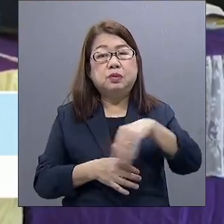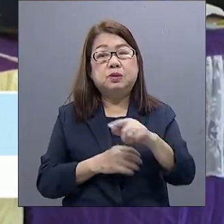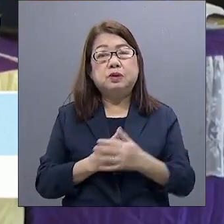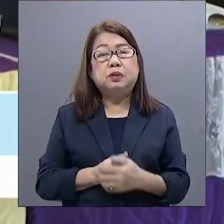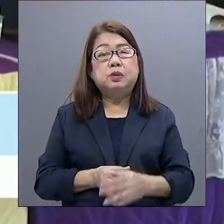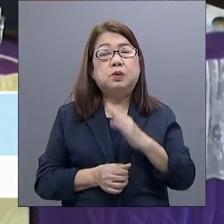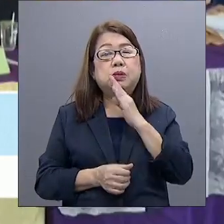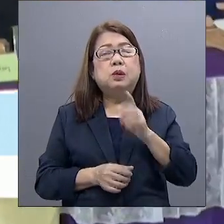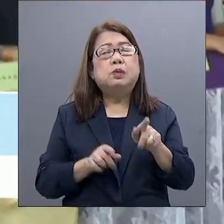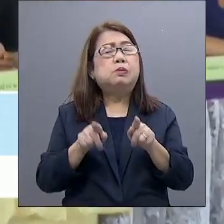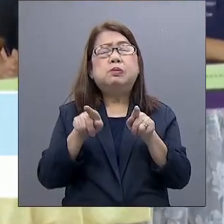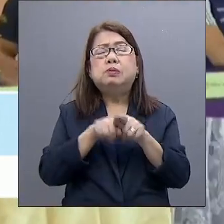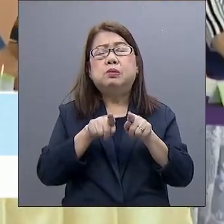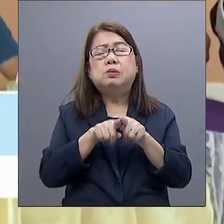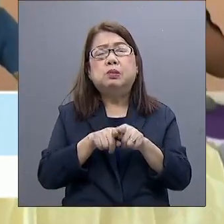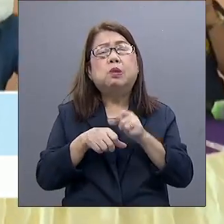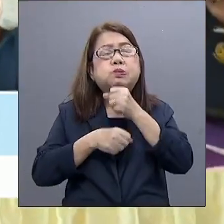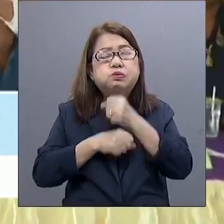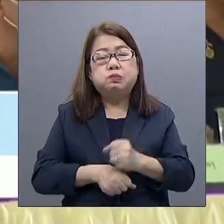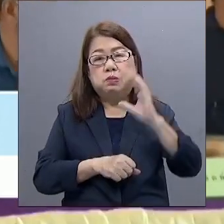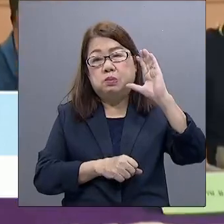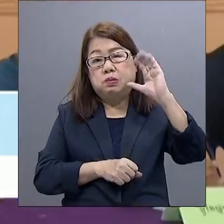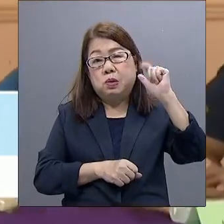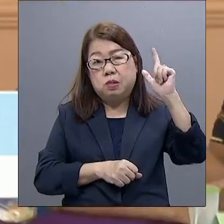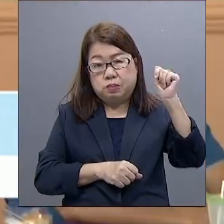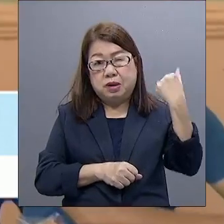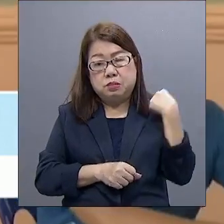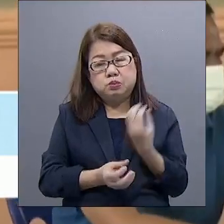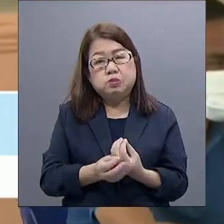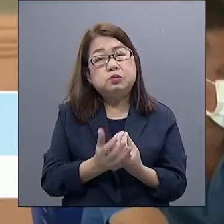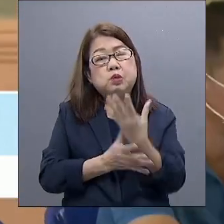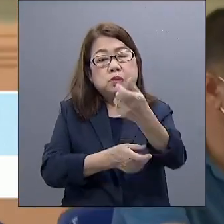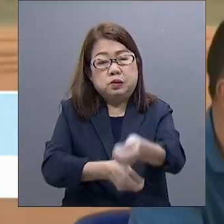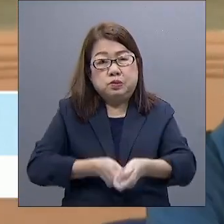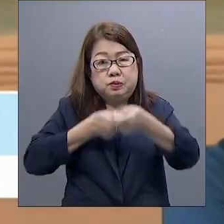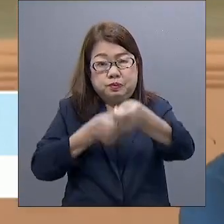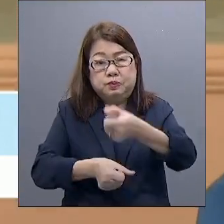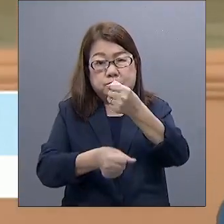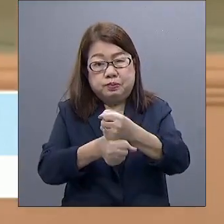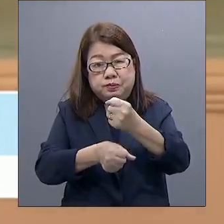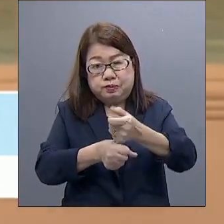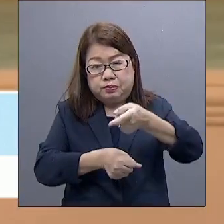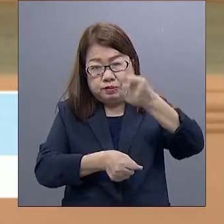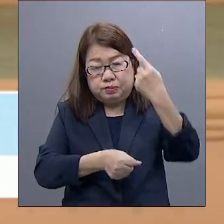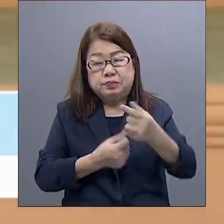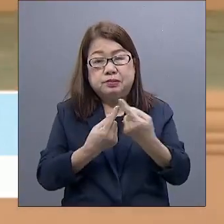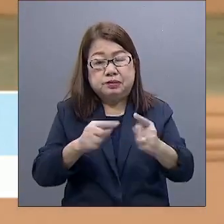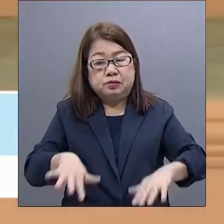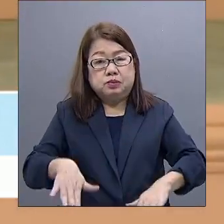แม้ในร่นคุพ่อุณแ่จะทำการเกษมากะจิ แตร่นลูก รุ่นหลาน เคามีคามรู้กัน